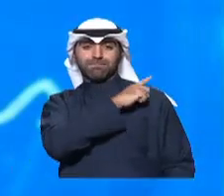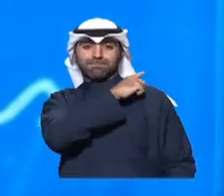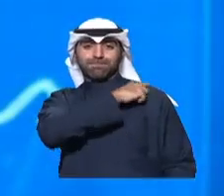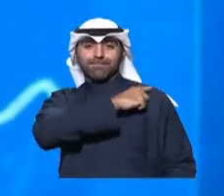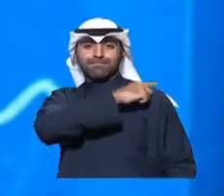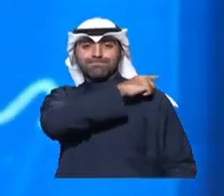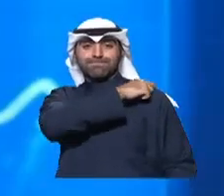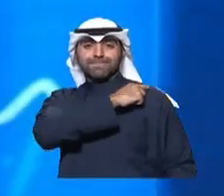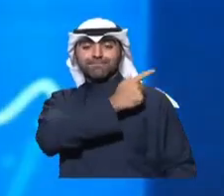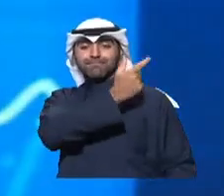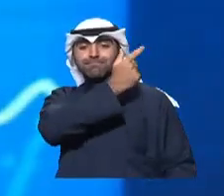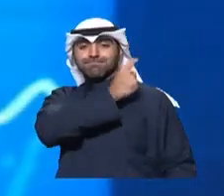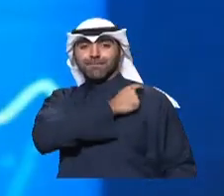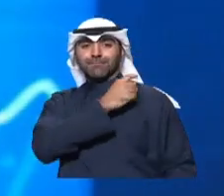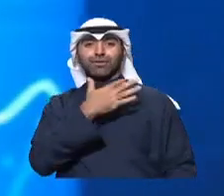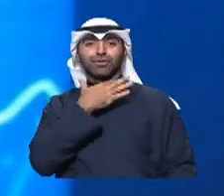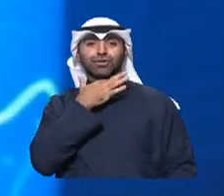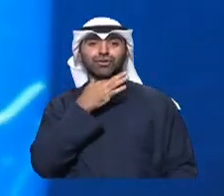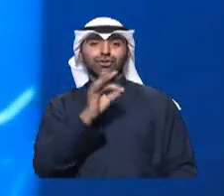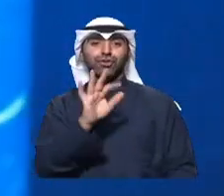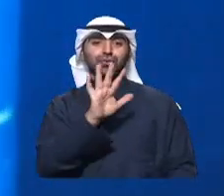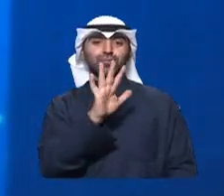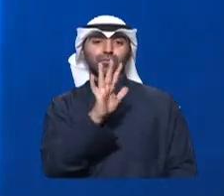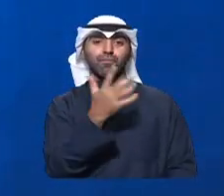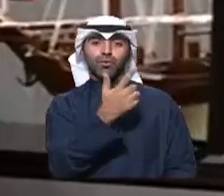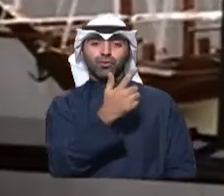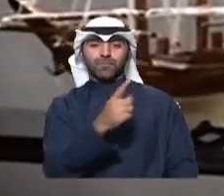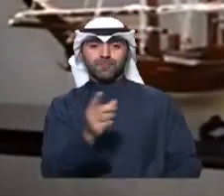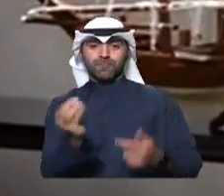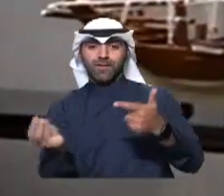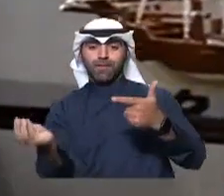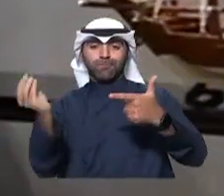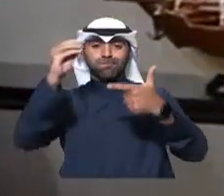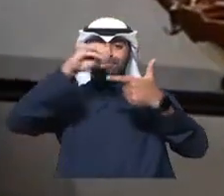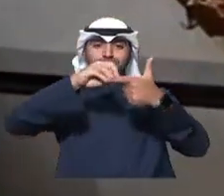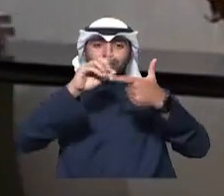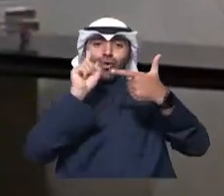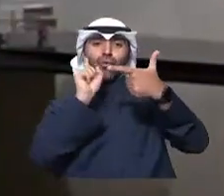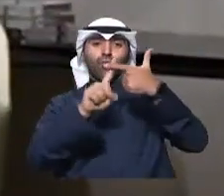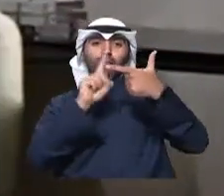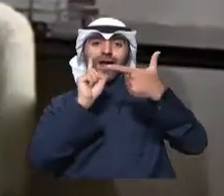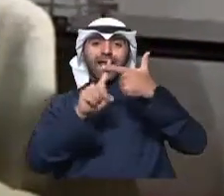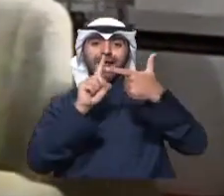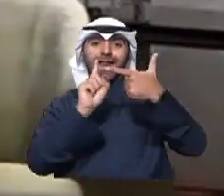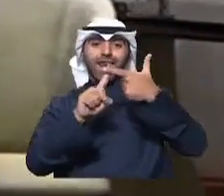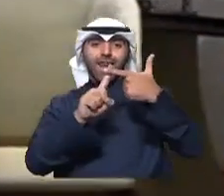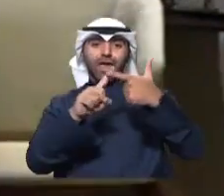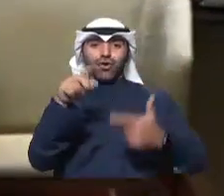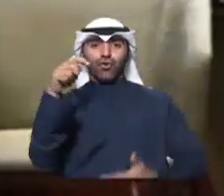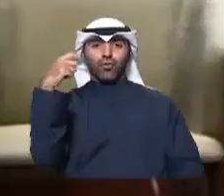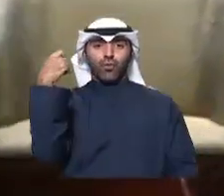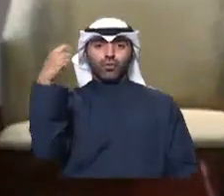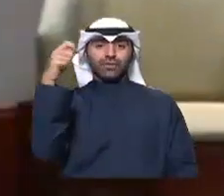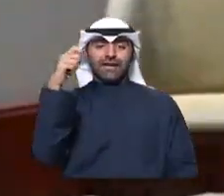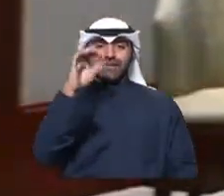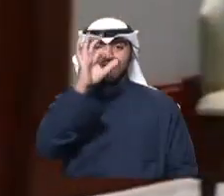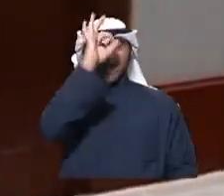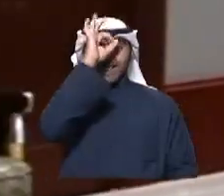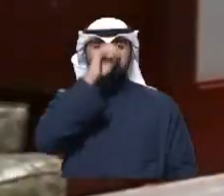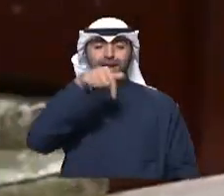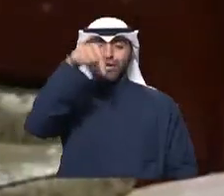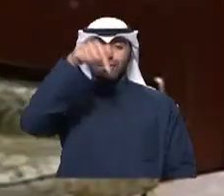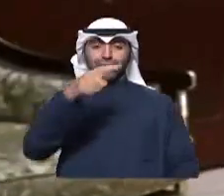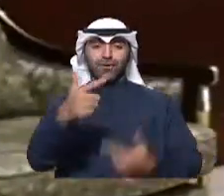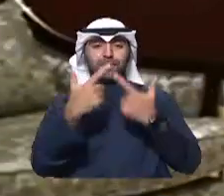صدور مرسوم تعيينه وكيلا لوزارة الداخلية بالدرجة الممتازة. وهنأ الوزير الفارس في بيان صحفي صادر